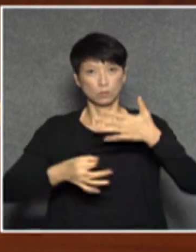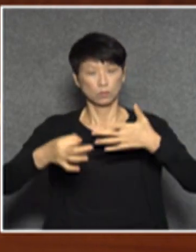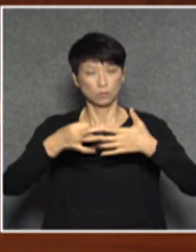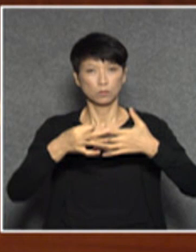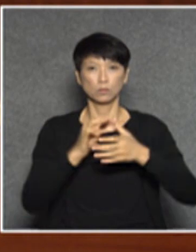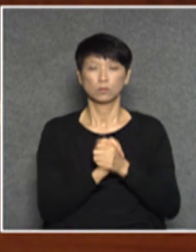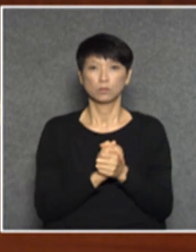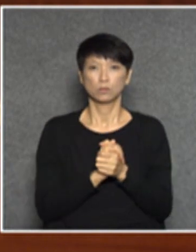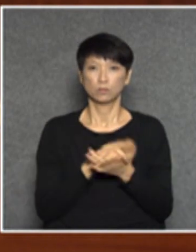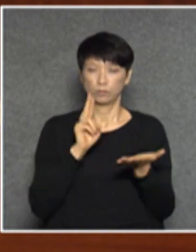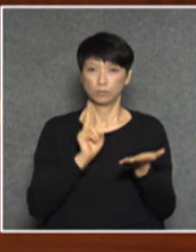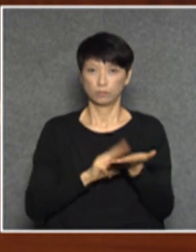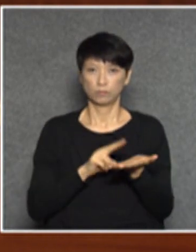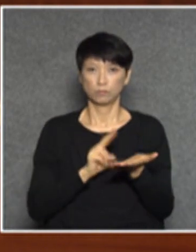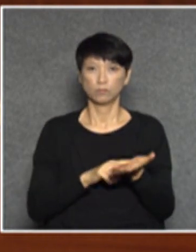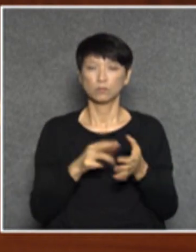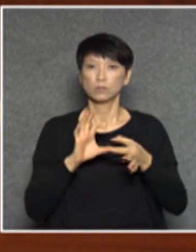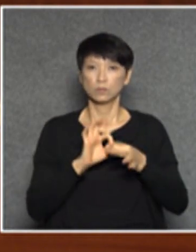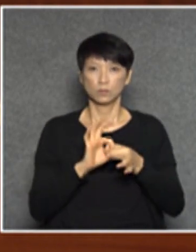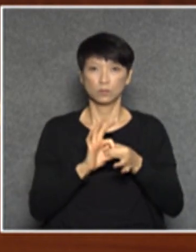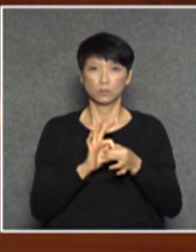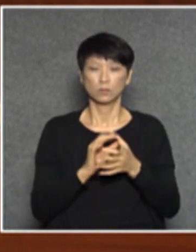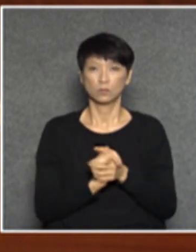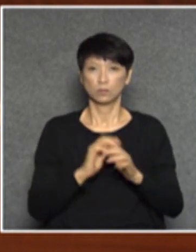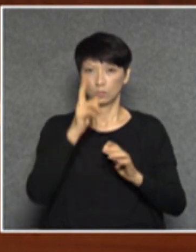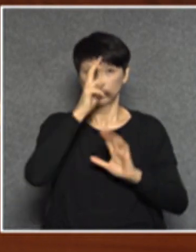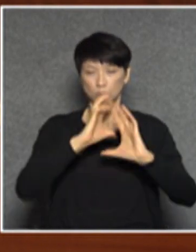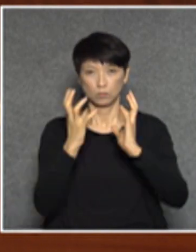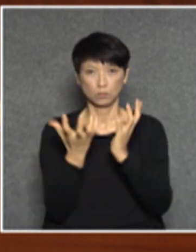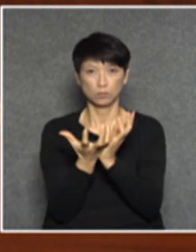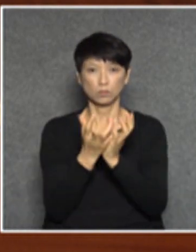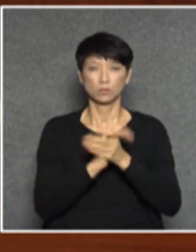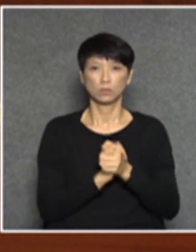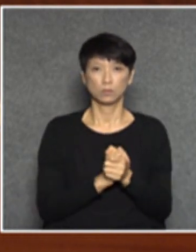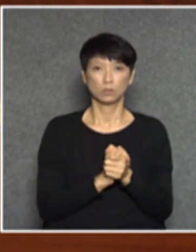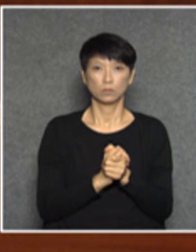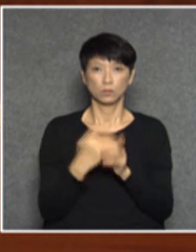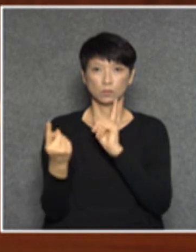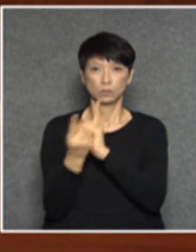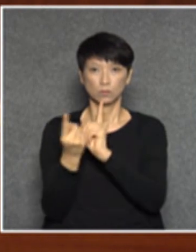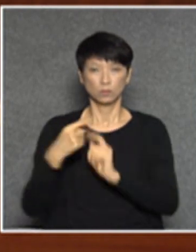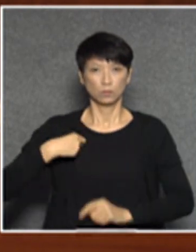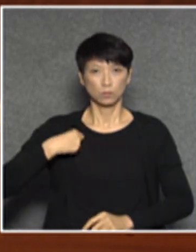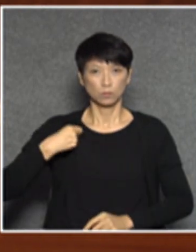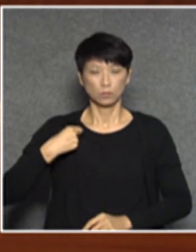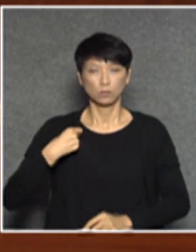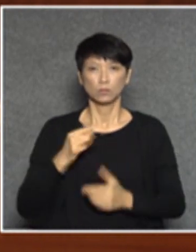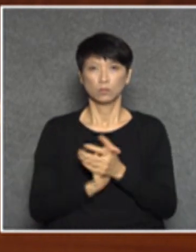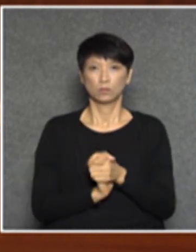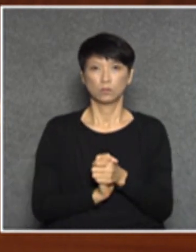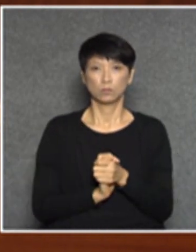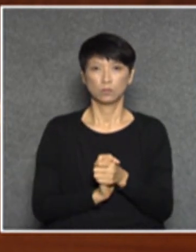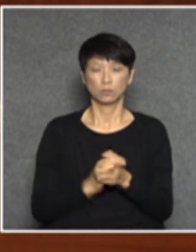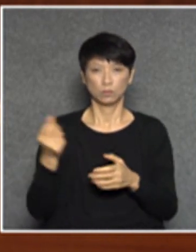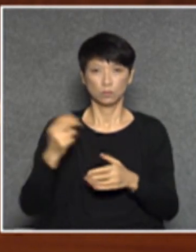信我哋有關嘅部門、有關嘅機構咧，會同中央同埋內地有關嘅部門同埋機構咧，佢